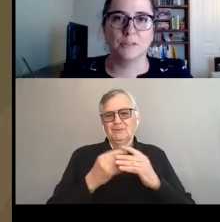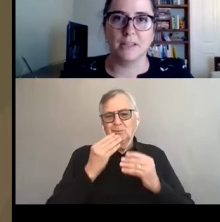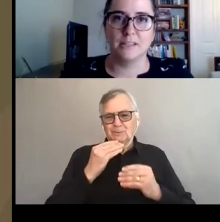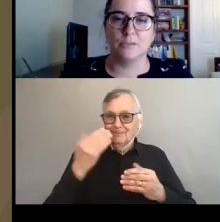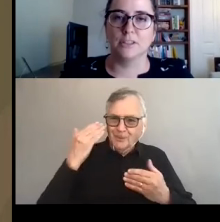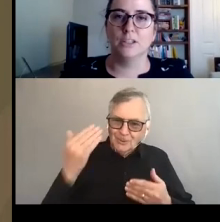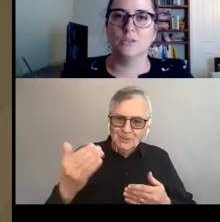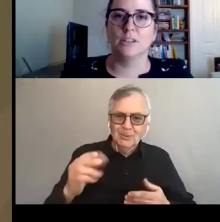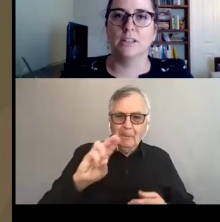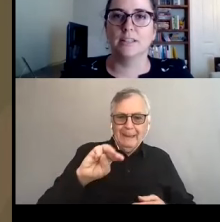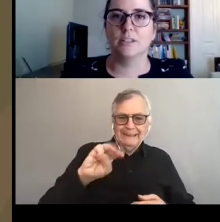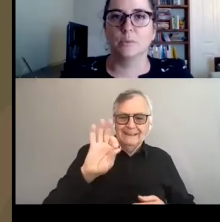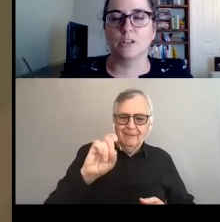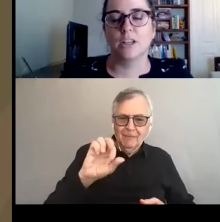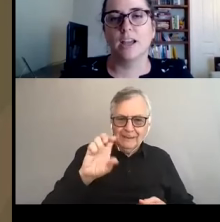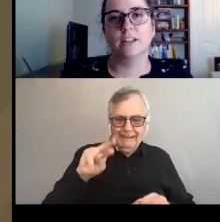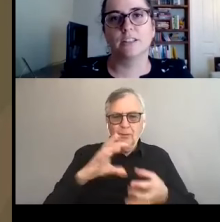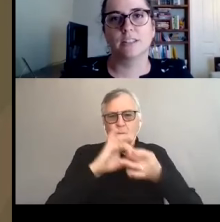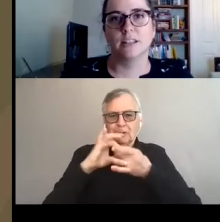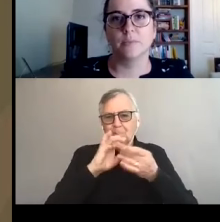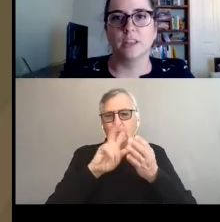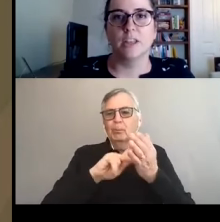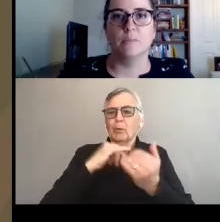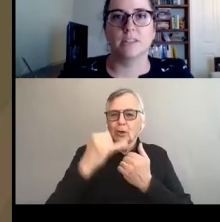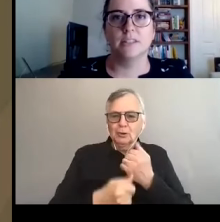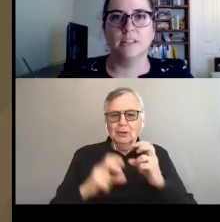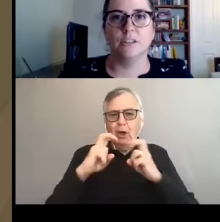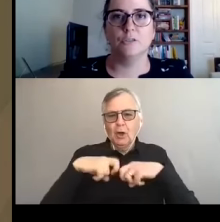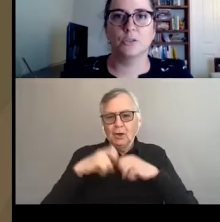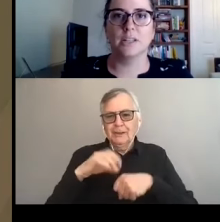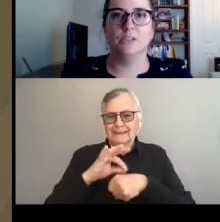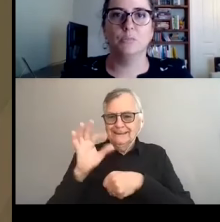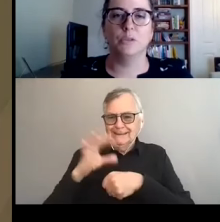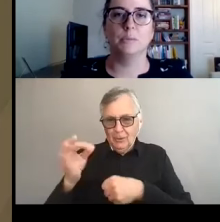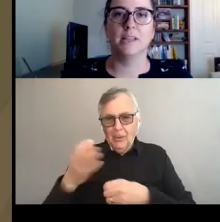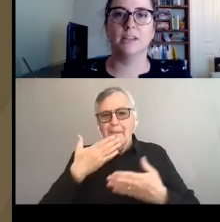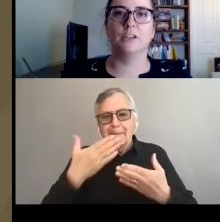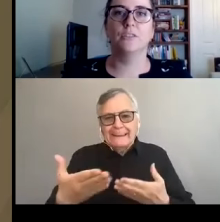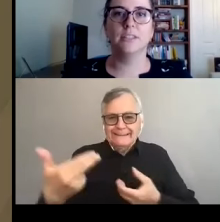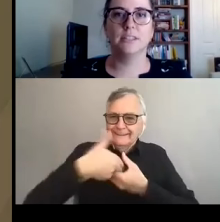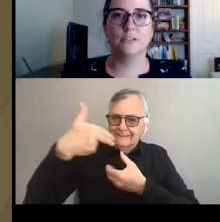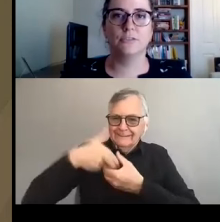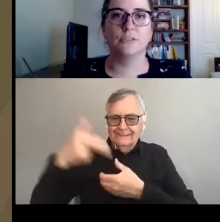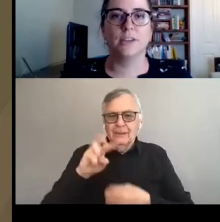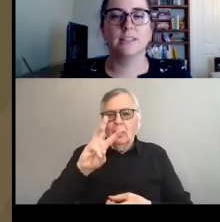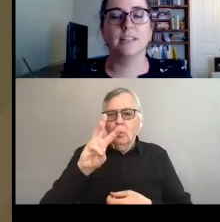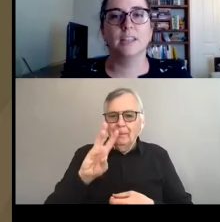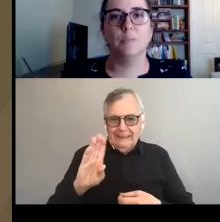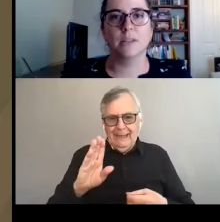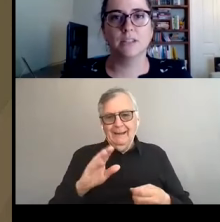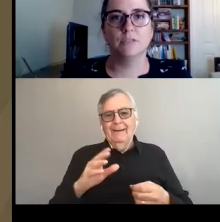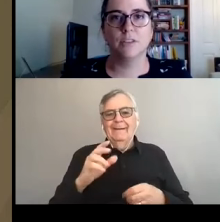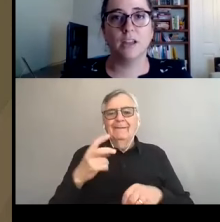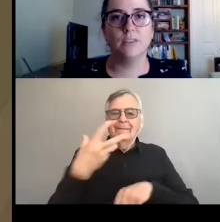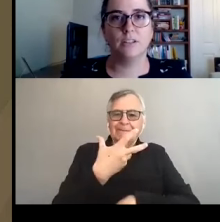Bonjour, mon nom est Martine Fortin, je suis coordonnatrice de projet à la COTIDA et merci de vous rejoindre à nous pour le webinaire COVID-19, vaccins